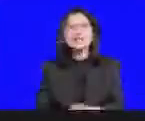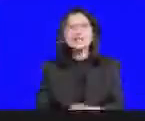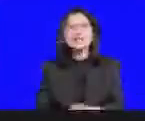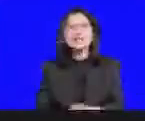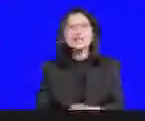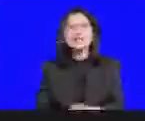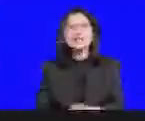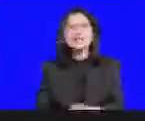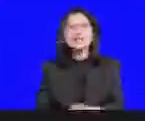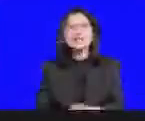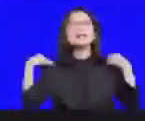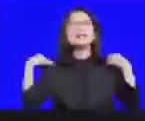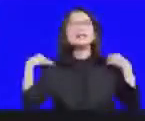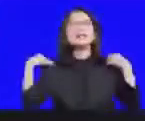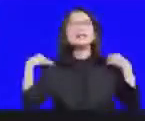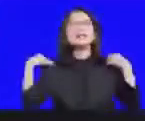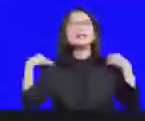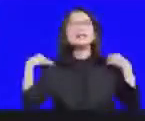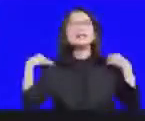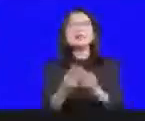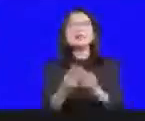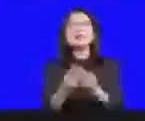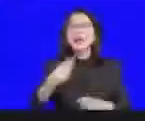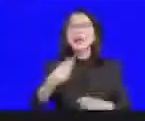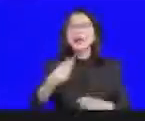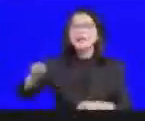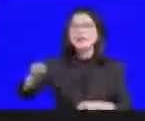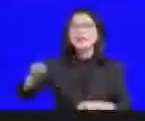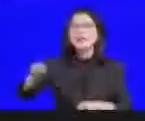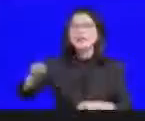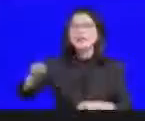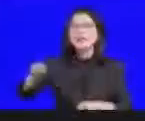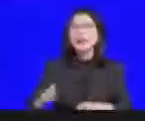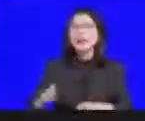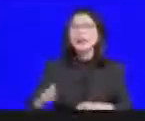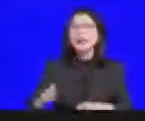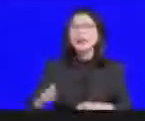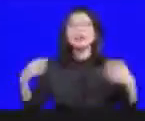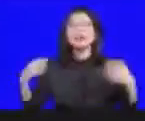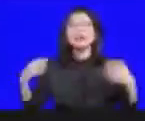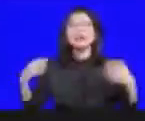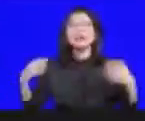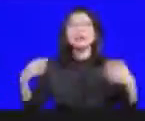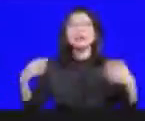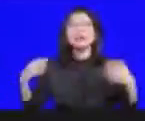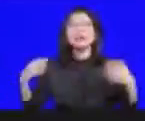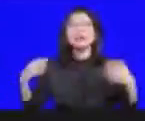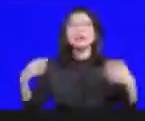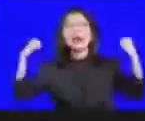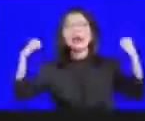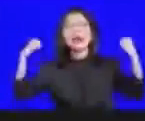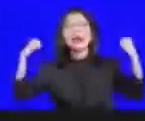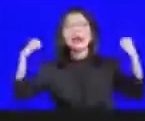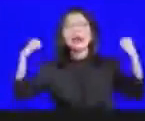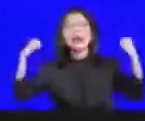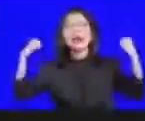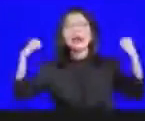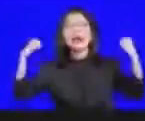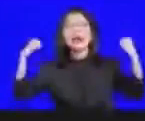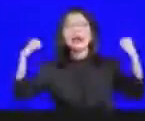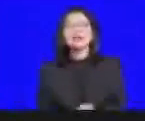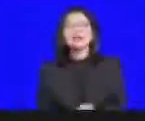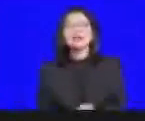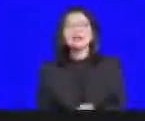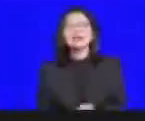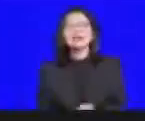buku makan sehat dan sebagainya, dan ya, hal itu ya yang menyenangkan. Dan justru kami juga